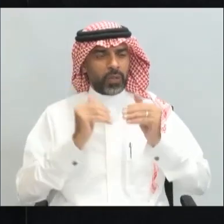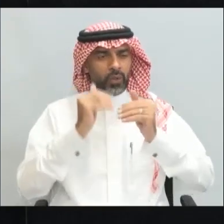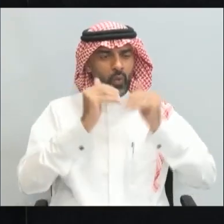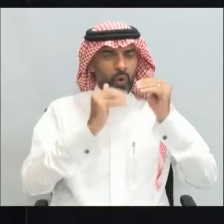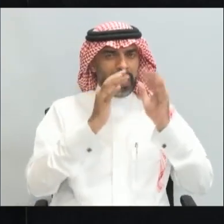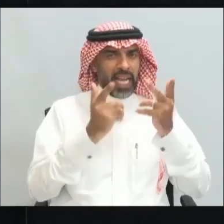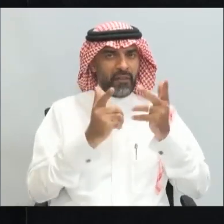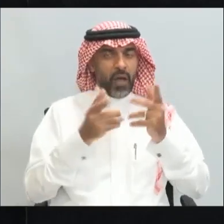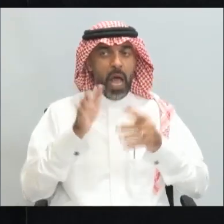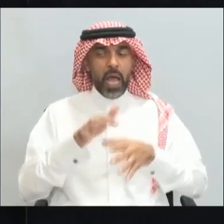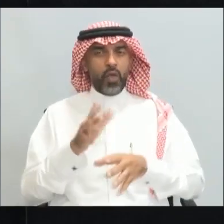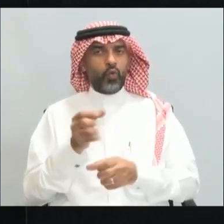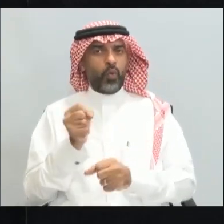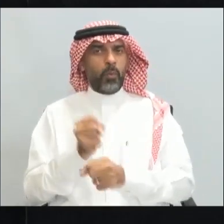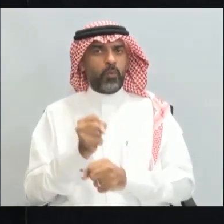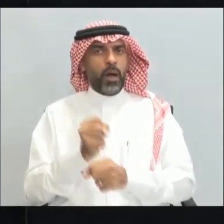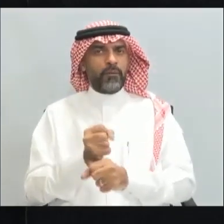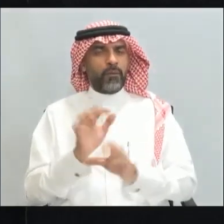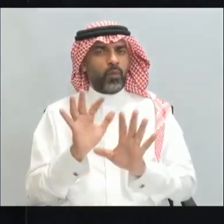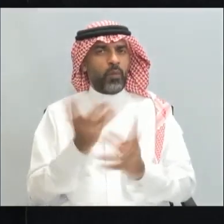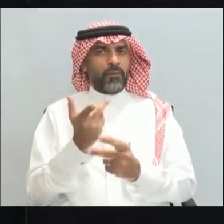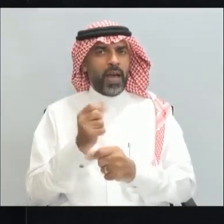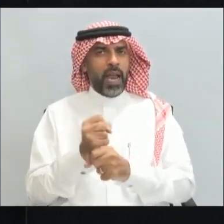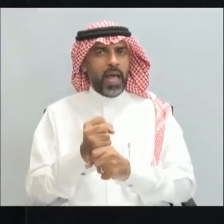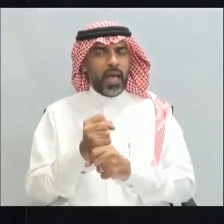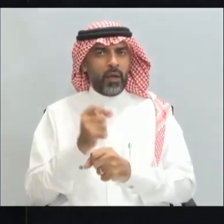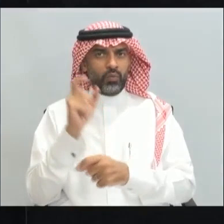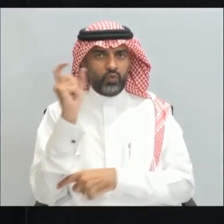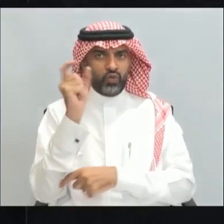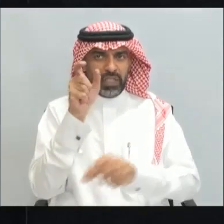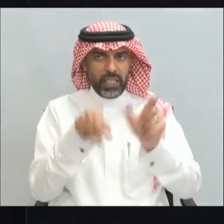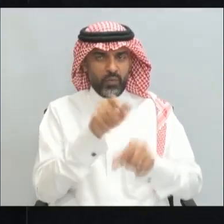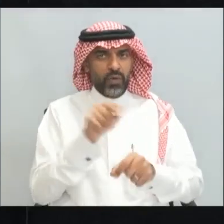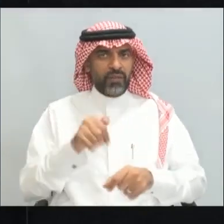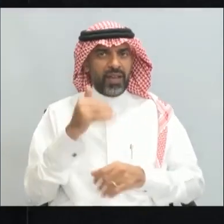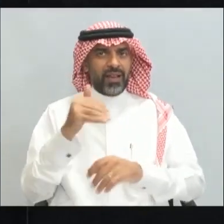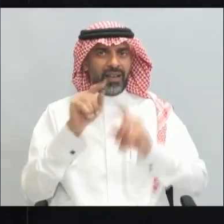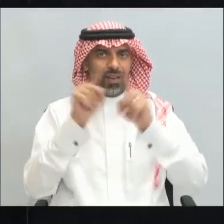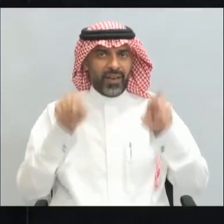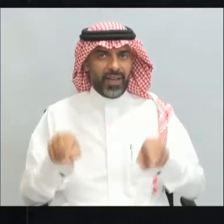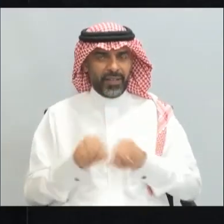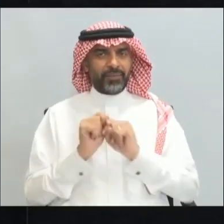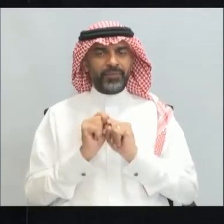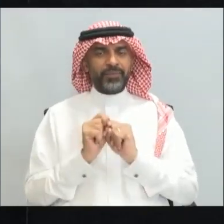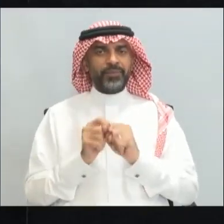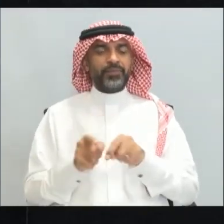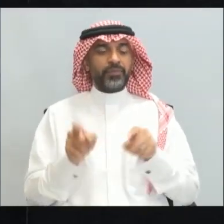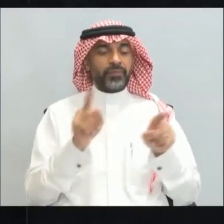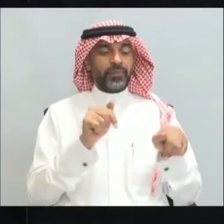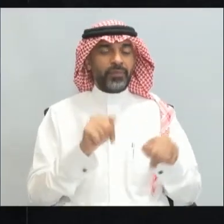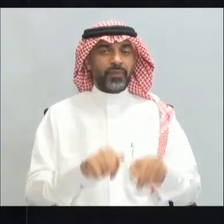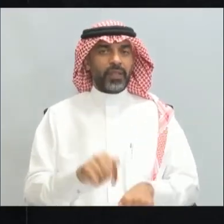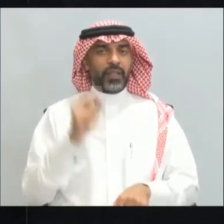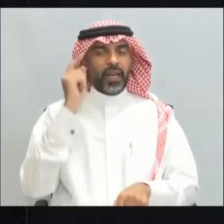ثم ماذا فعل المسلمون في علم الخرائط الى ان وصلنا انا وانتم وتعرفنا على